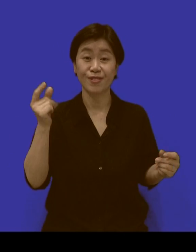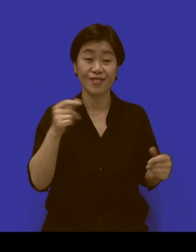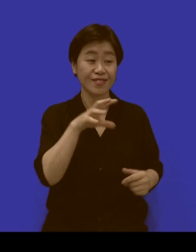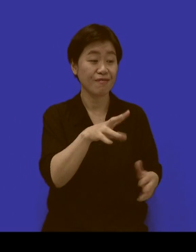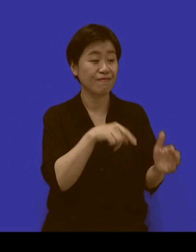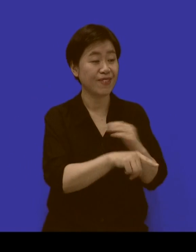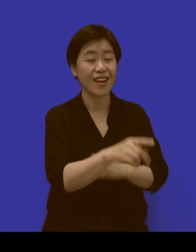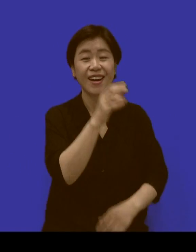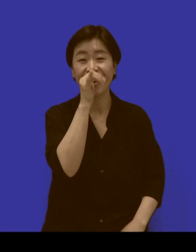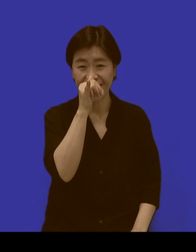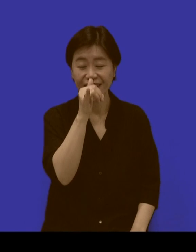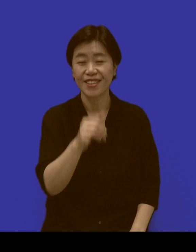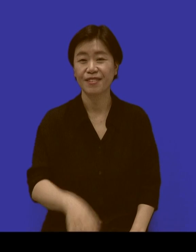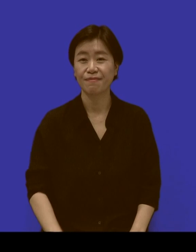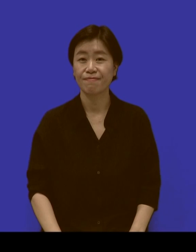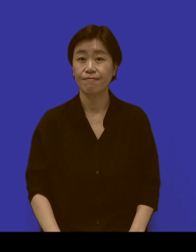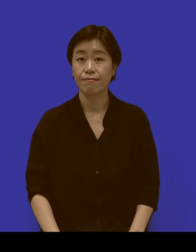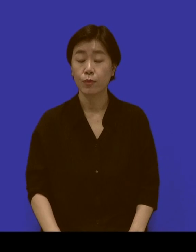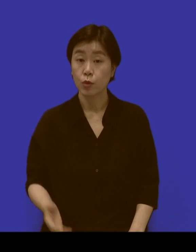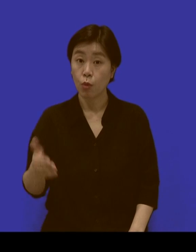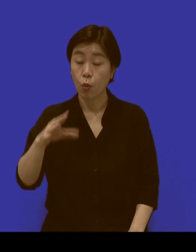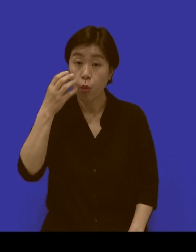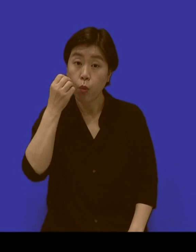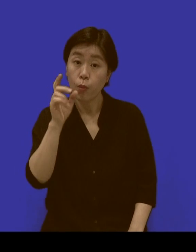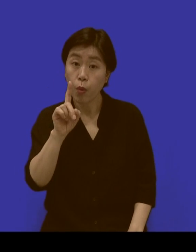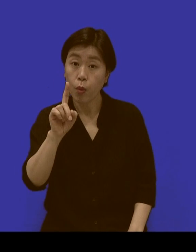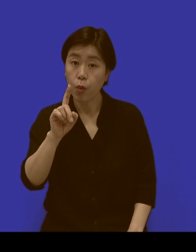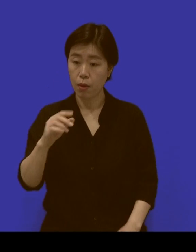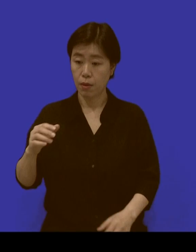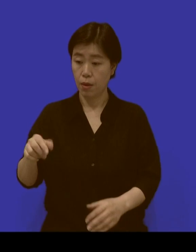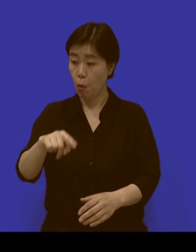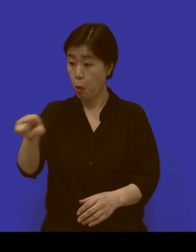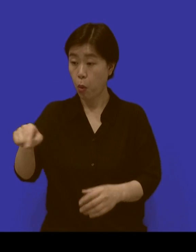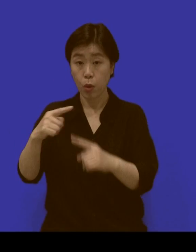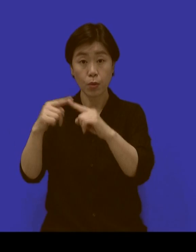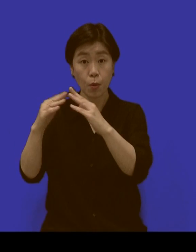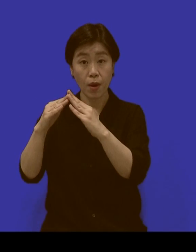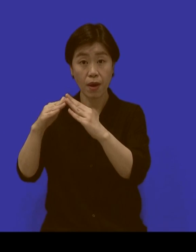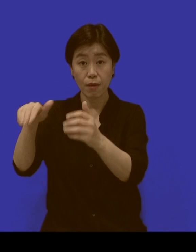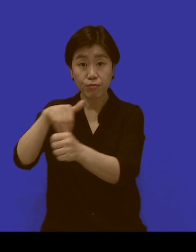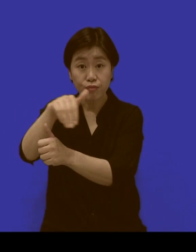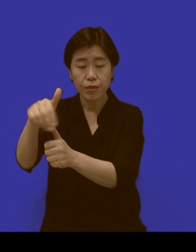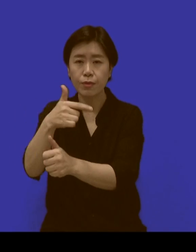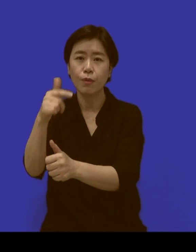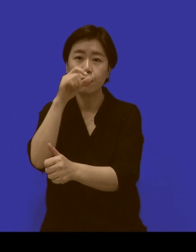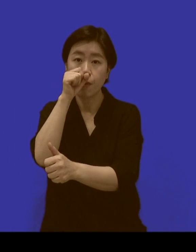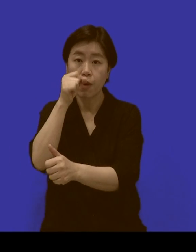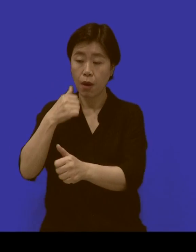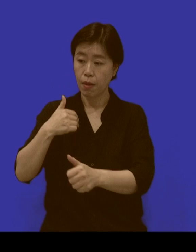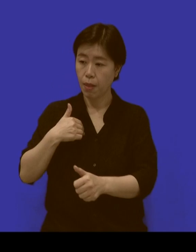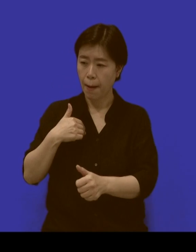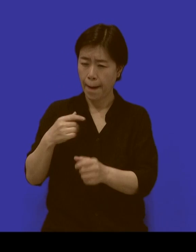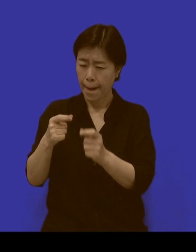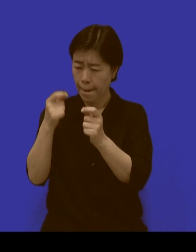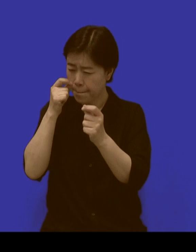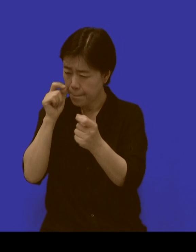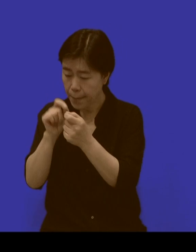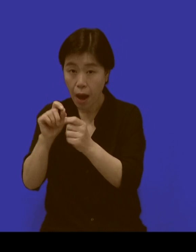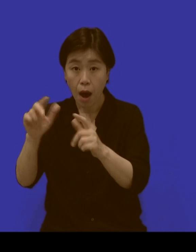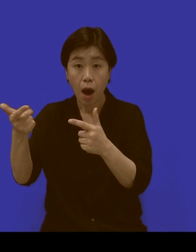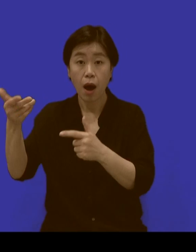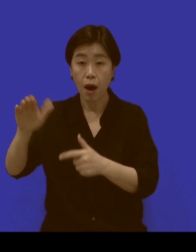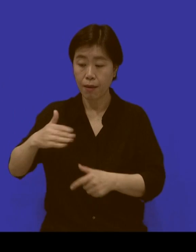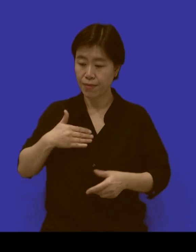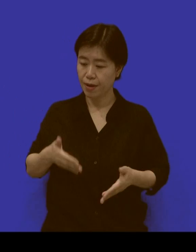상황이었는데 그때 뭐 친하지도 않은데 이렇게 생일을 잘 챙겨주고 아시잖아요. 이런 교회 분위기가 너무 신기하면서도 좋더라고요. 그래서